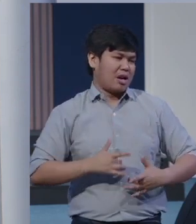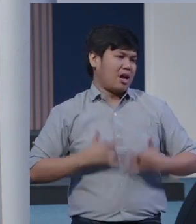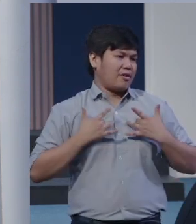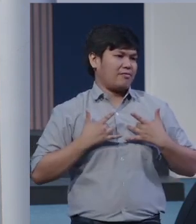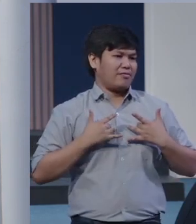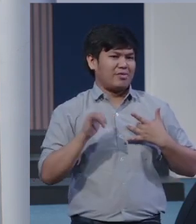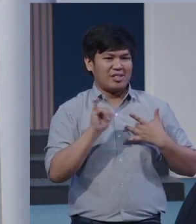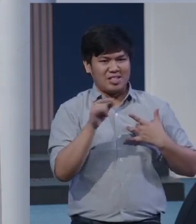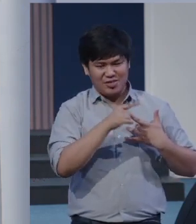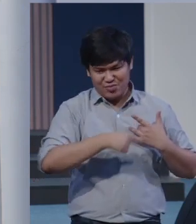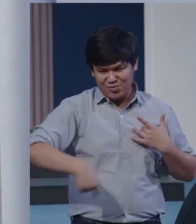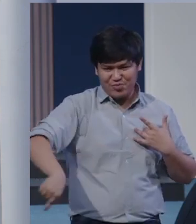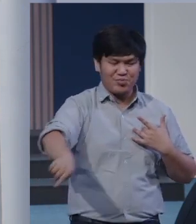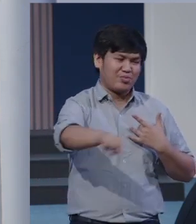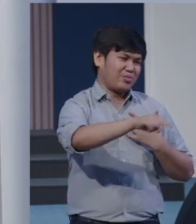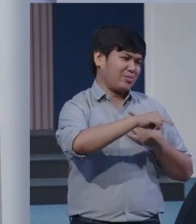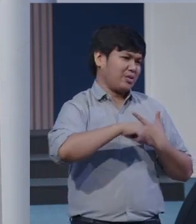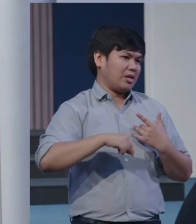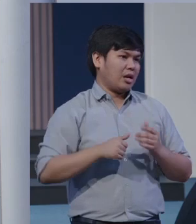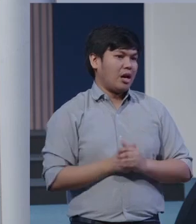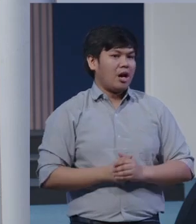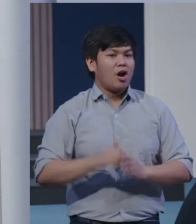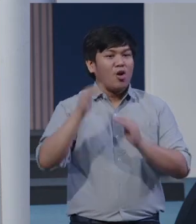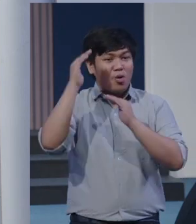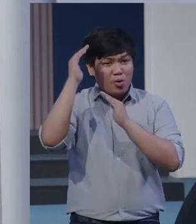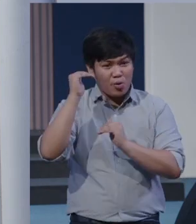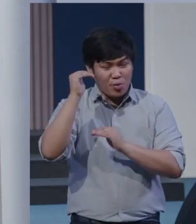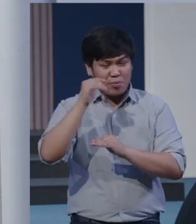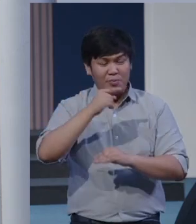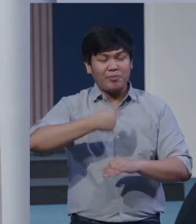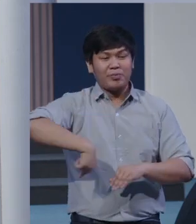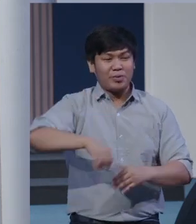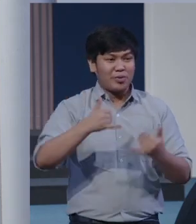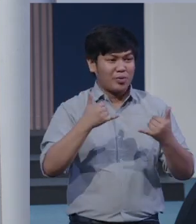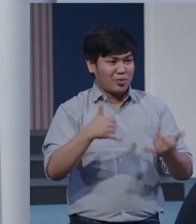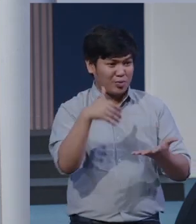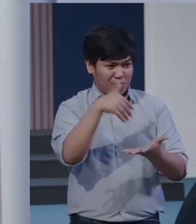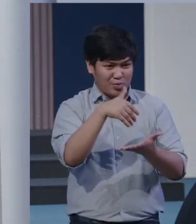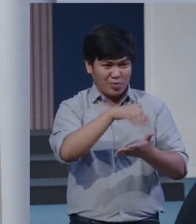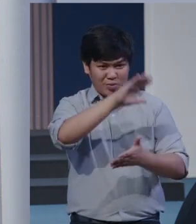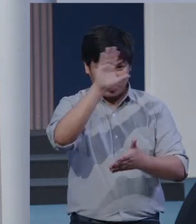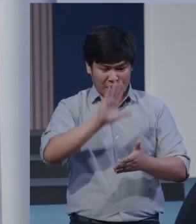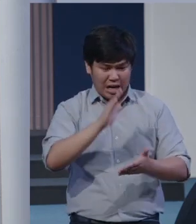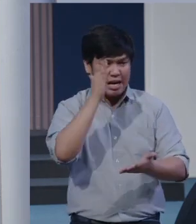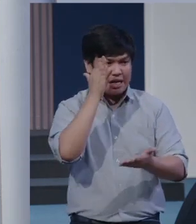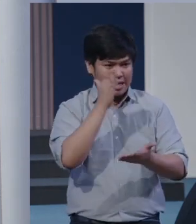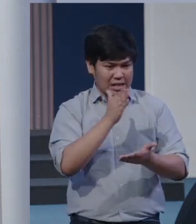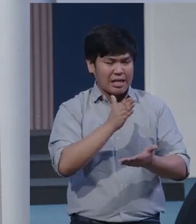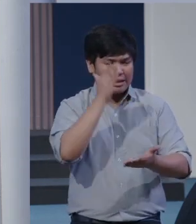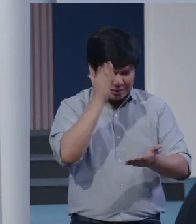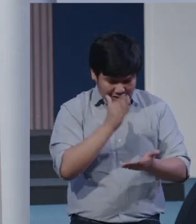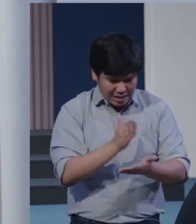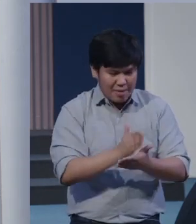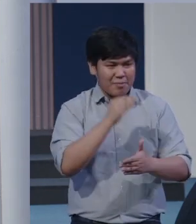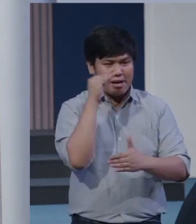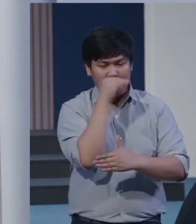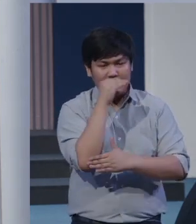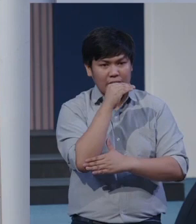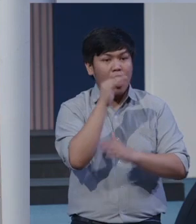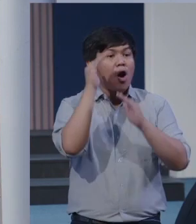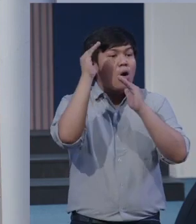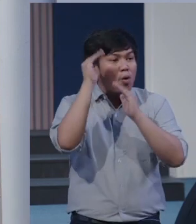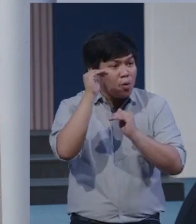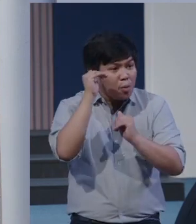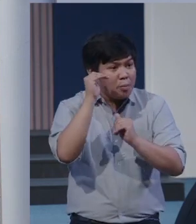sa aking pagsesermon ng sarili ko napakinggan ninyo kung ano ang sinasabi ng Diyos